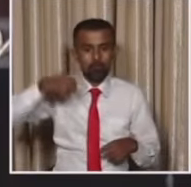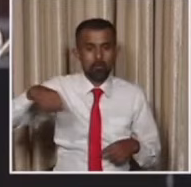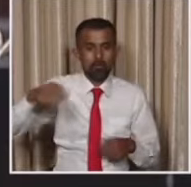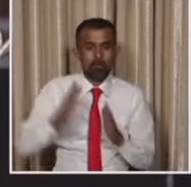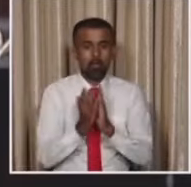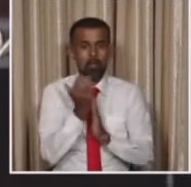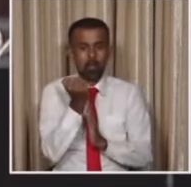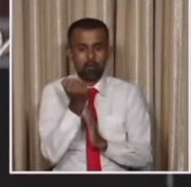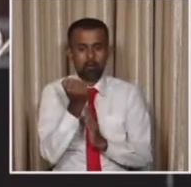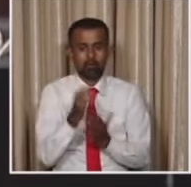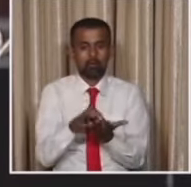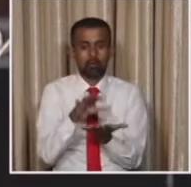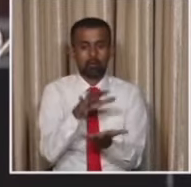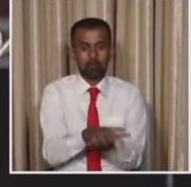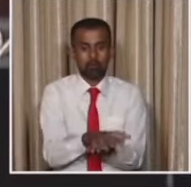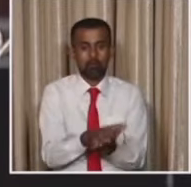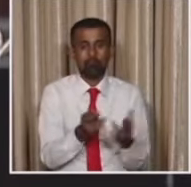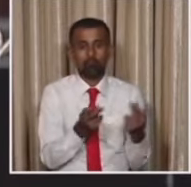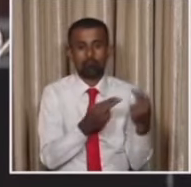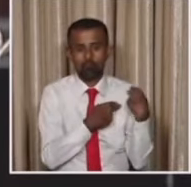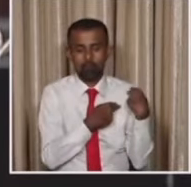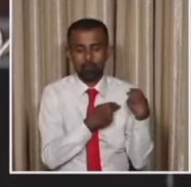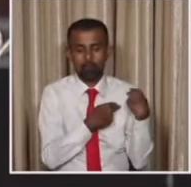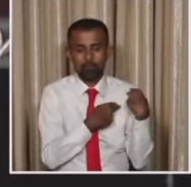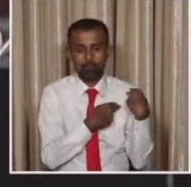අයිතිය තහවුරු කිරීමේ වගකීම